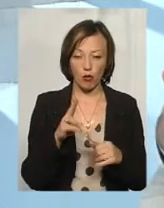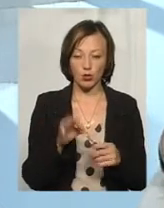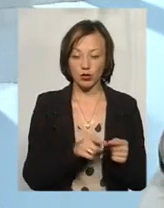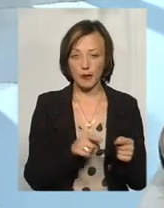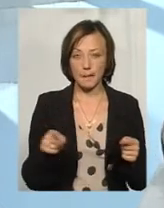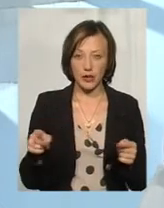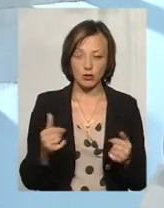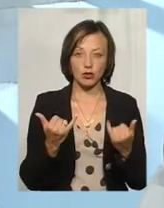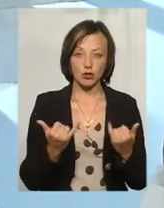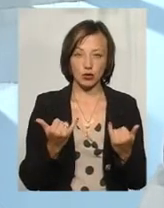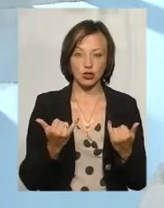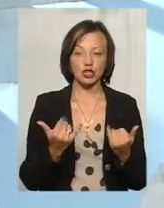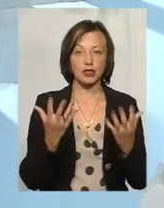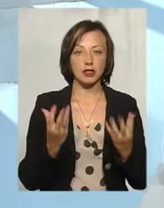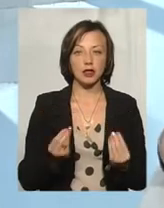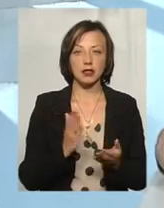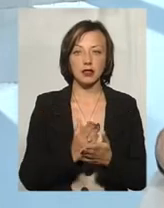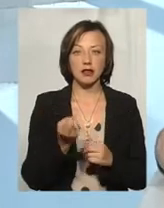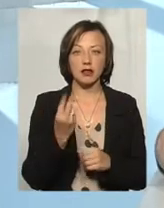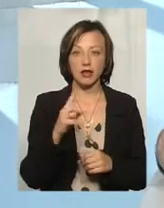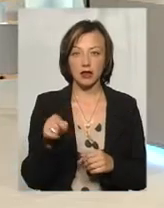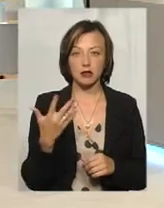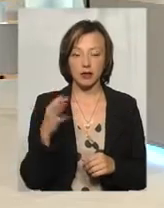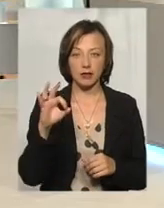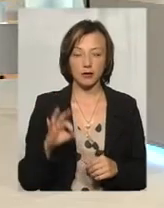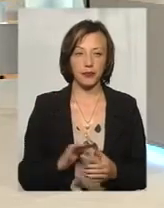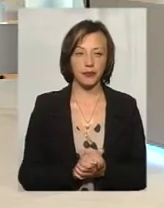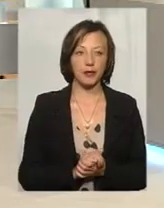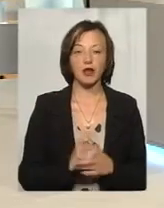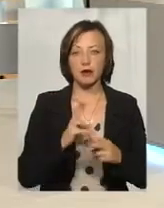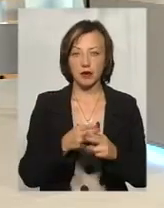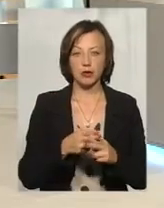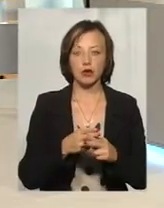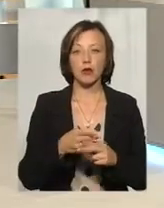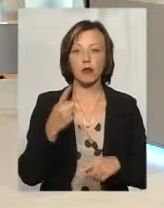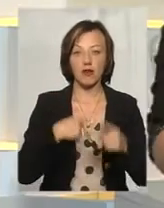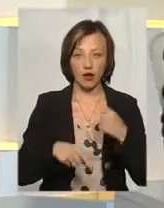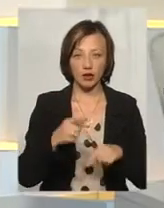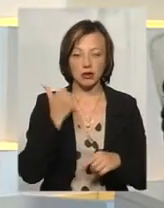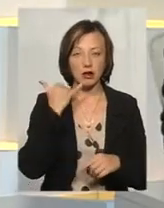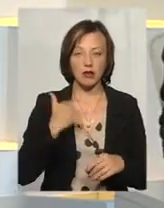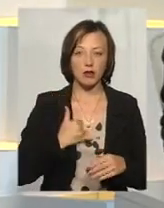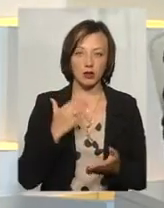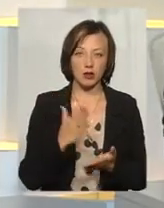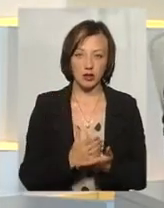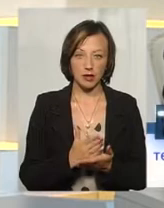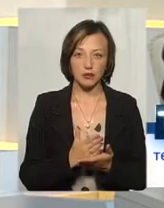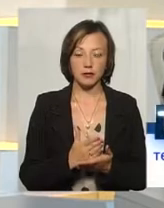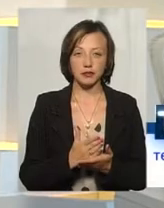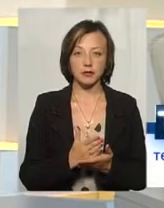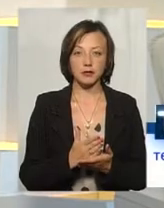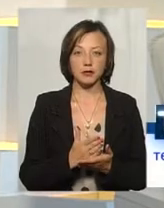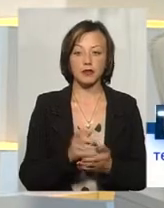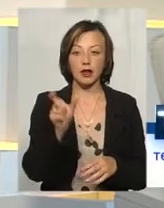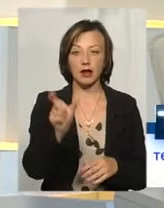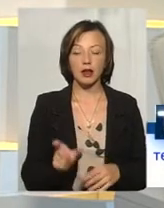періоду, сьогодні, ну, на сьогоднішній день вона складає 12,5%. Пане Олеже, я вас переб'ю, ми до цього повернемося. У нас є телефонний дзвінок,